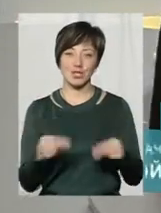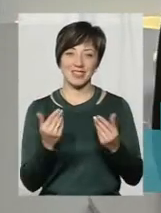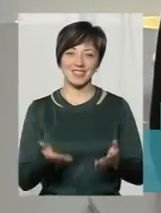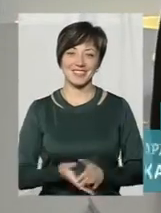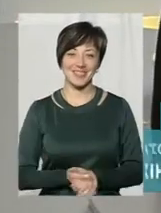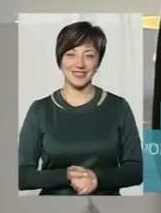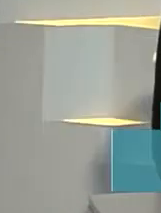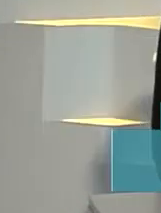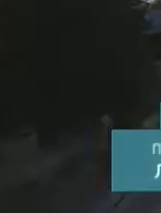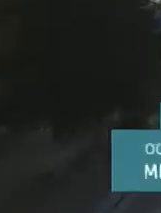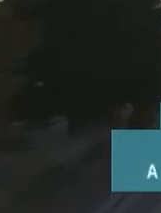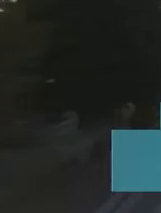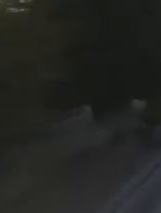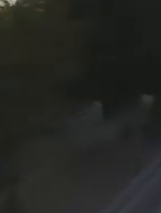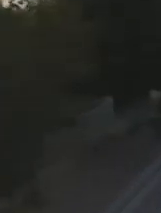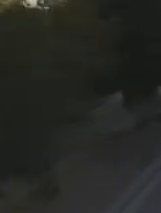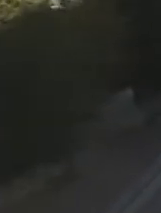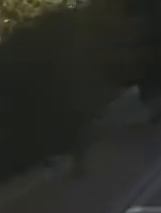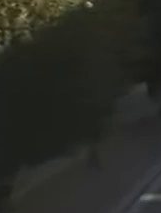Дякую!